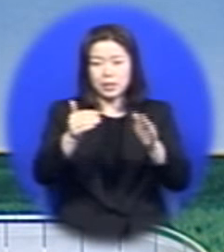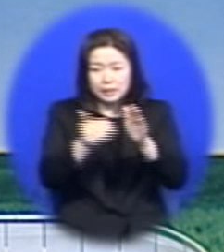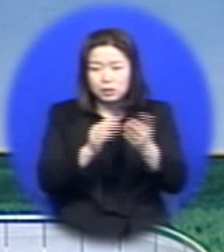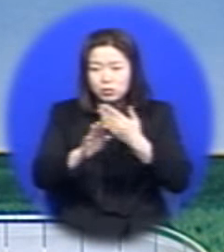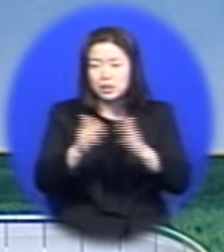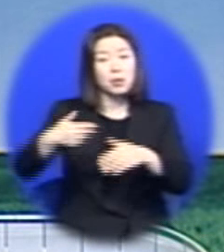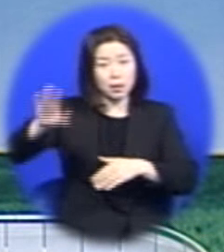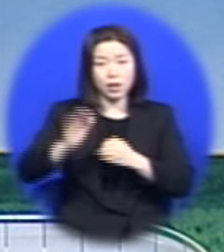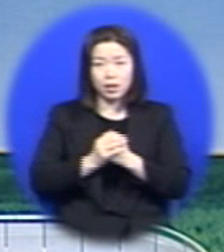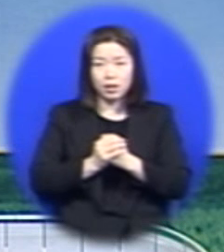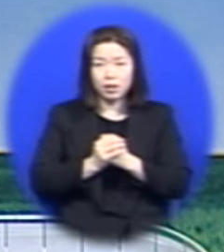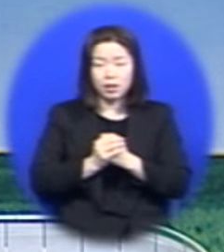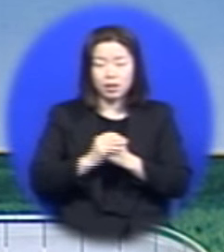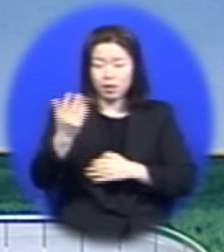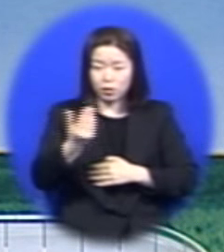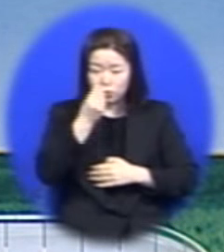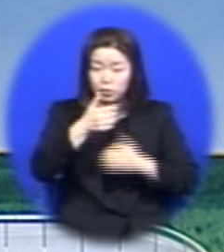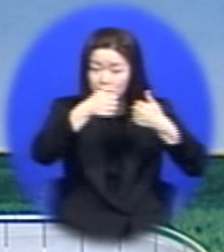오늘 거룩한 인사가 있습니까?